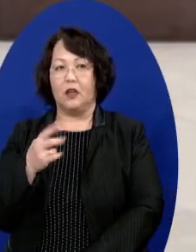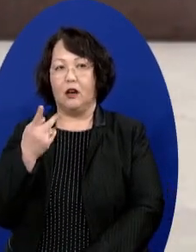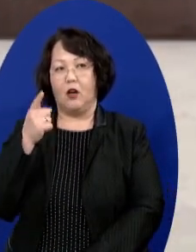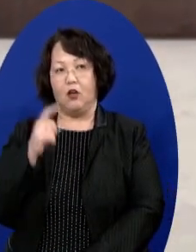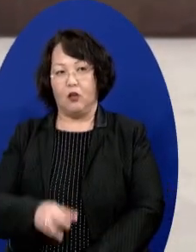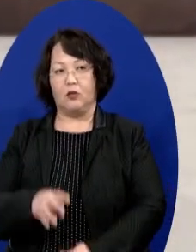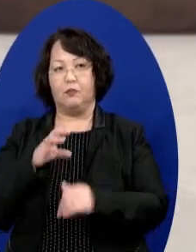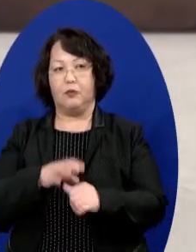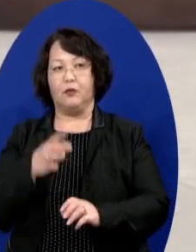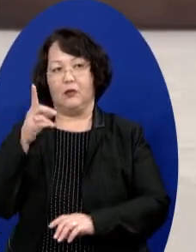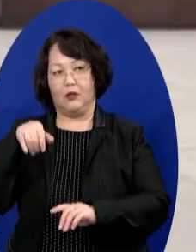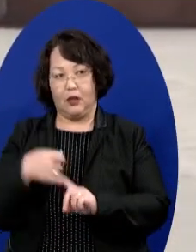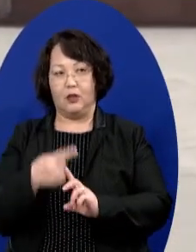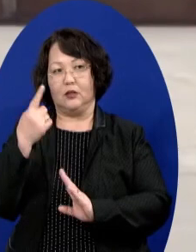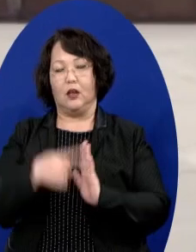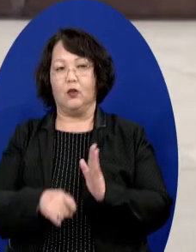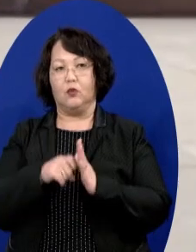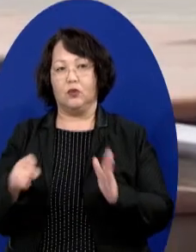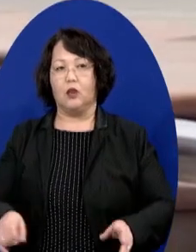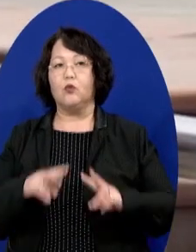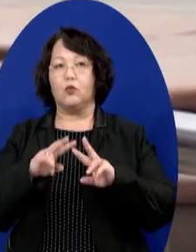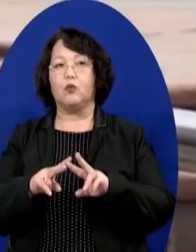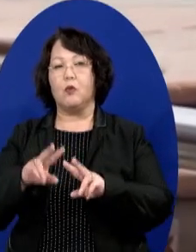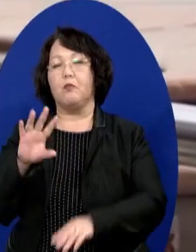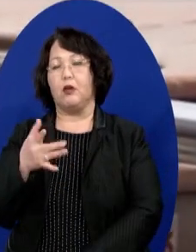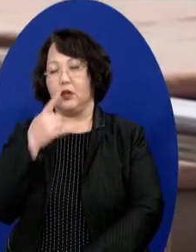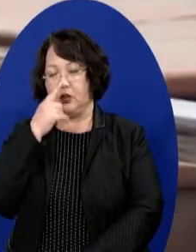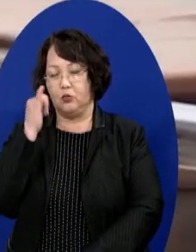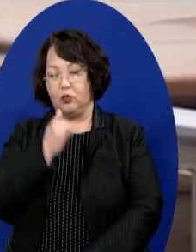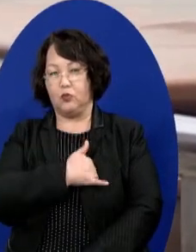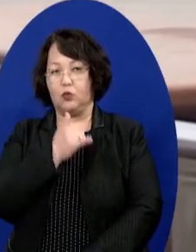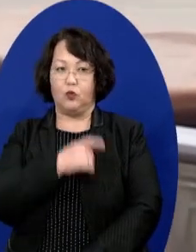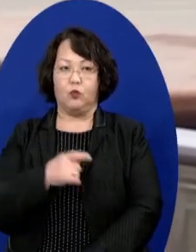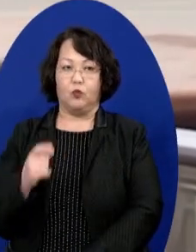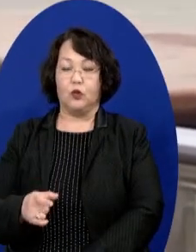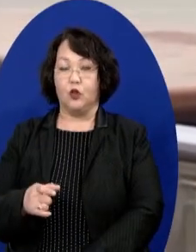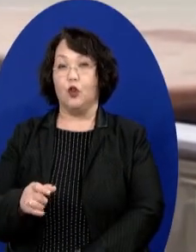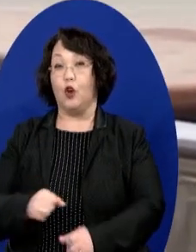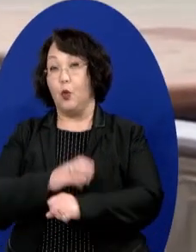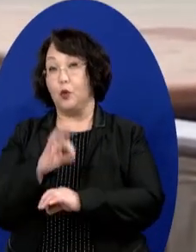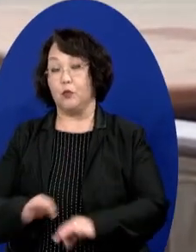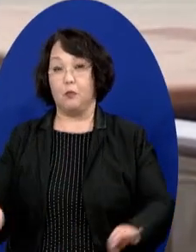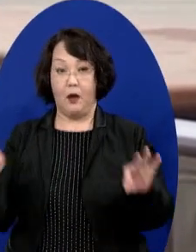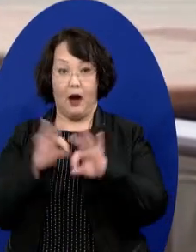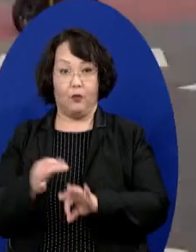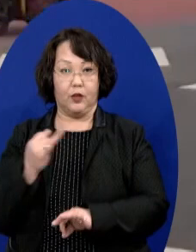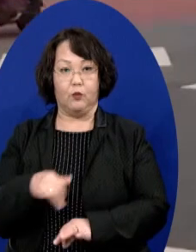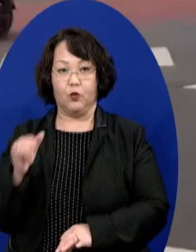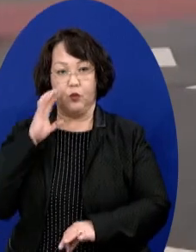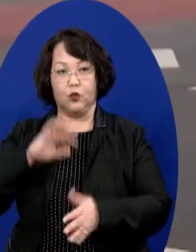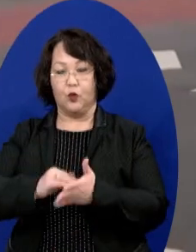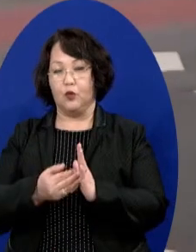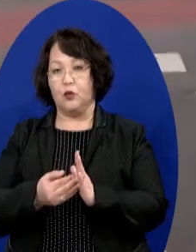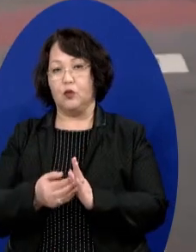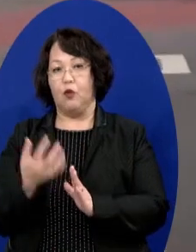дахиад сарын хугацаанд үргэлжилж магадгүй болсон байна. За Хятадын эрх баригчдын хувьд халдваргүй улс болох бодлогын хүрээнд өнгөрсөн